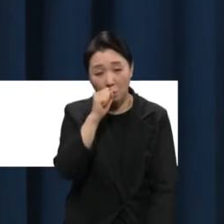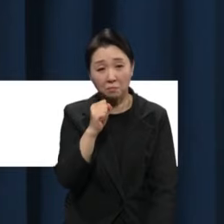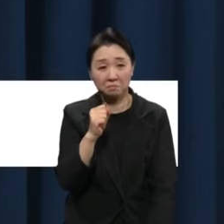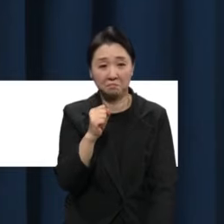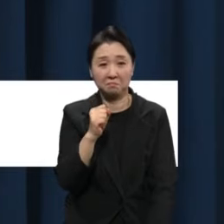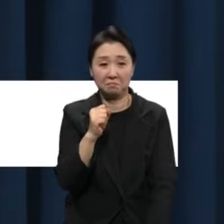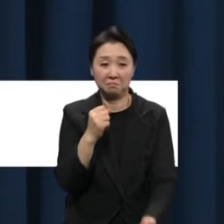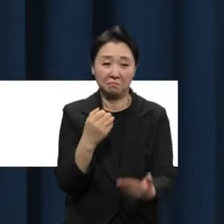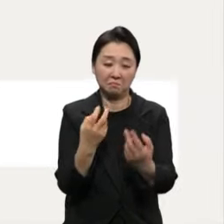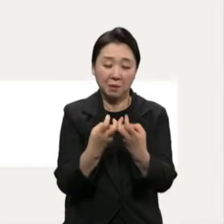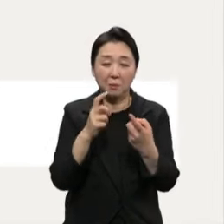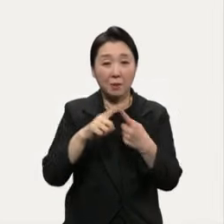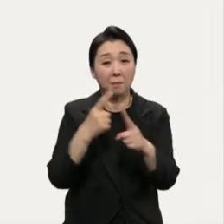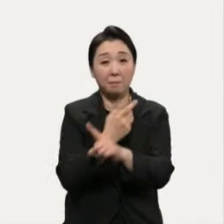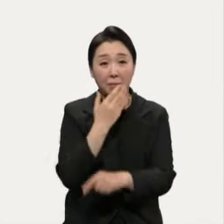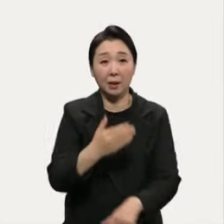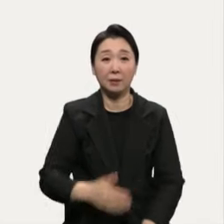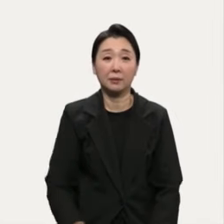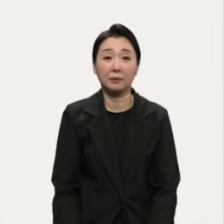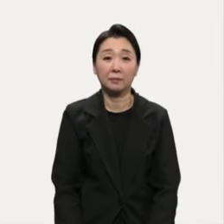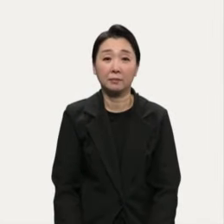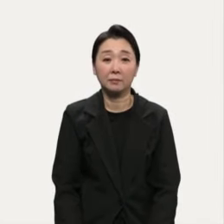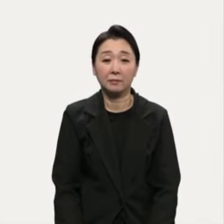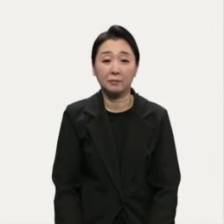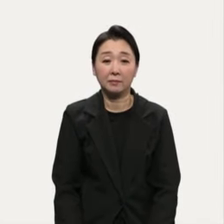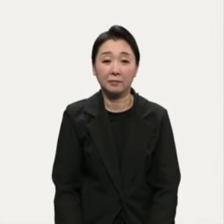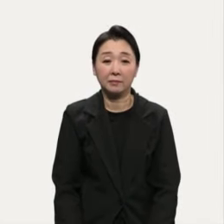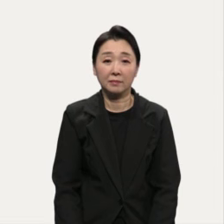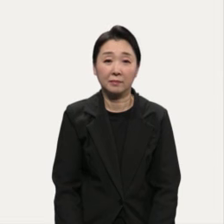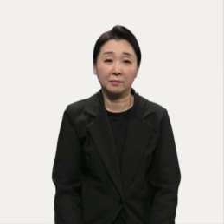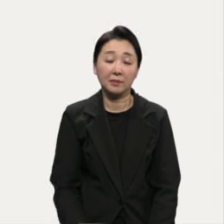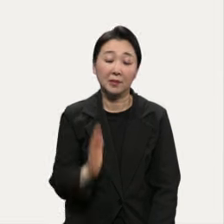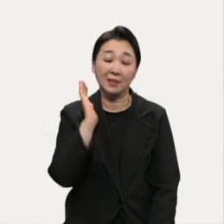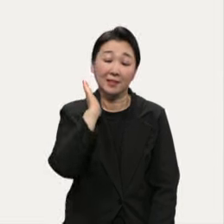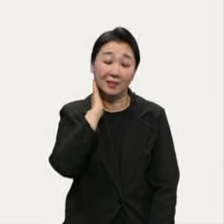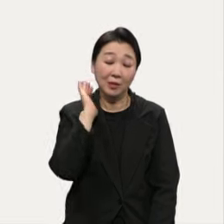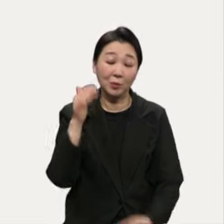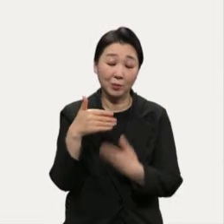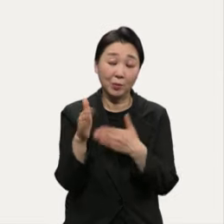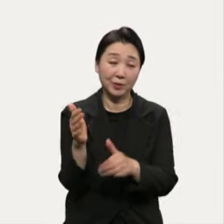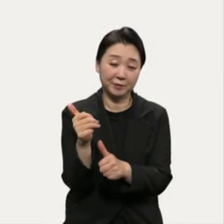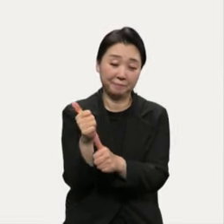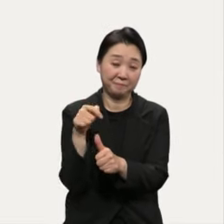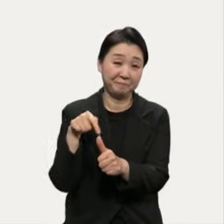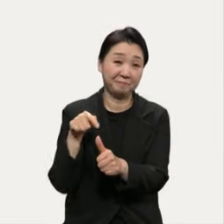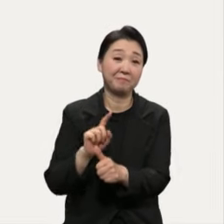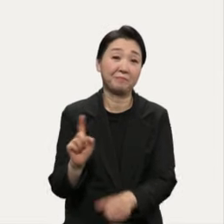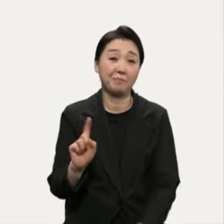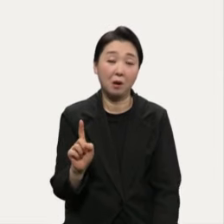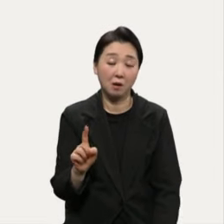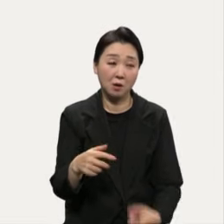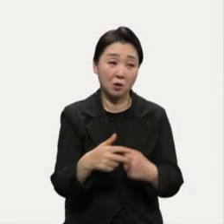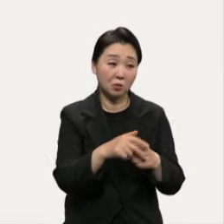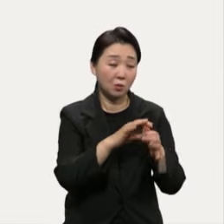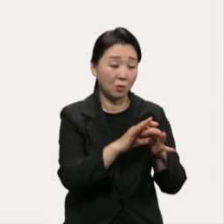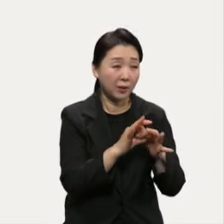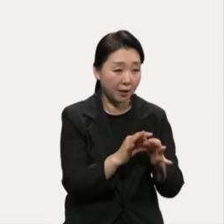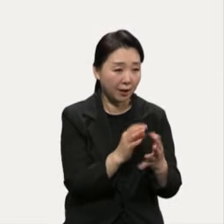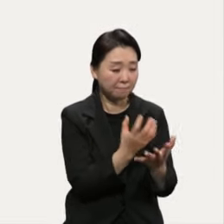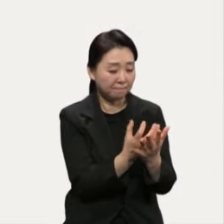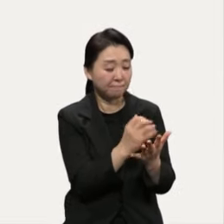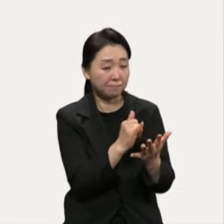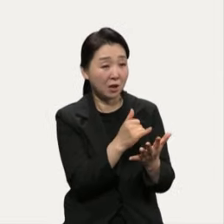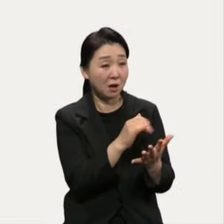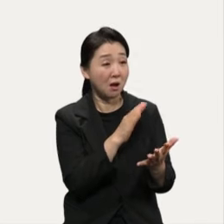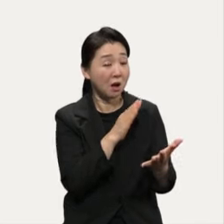수 있는 것입니다. 이를 두고 성태윤 대통령실 정책실장은 의료계가 근거를 가진 합리적인 조정안을